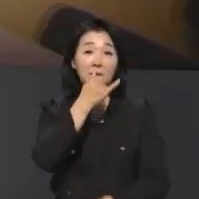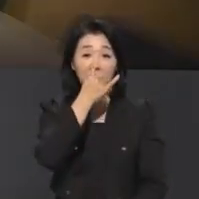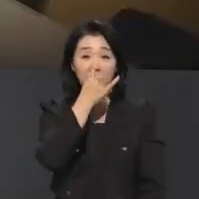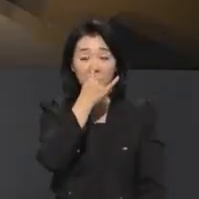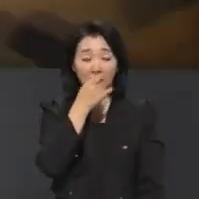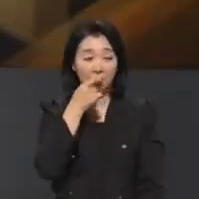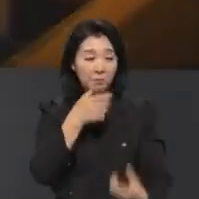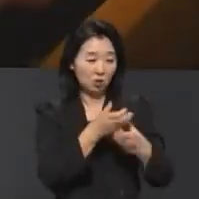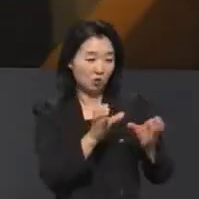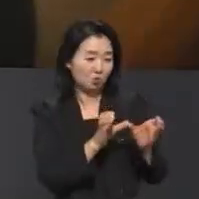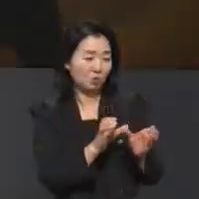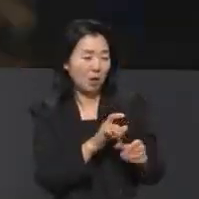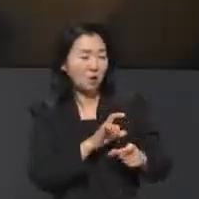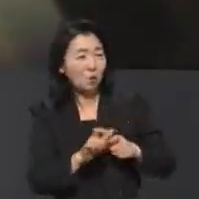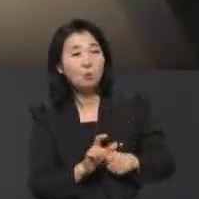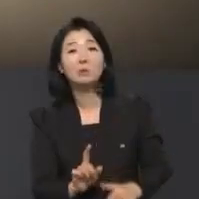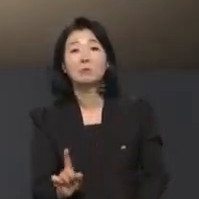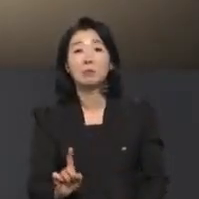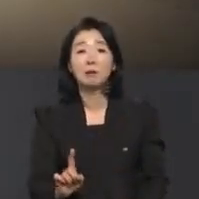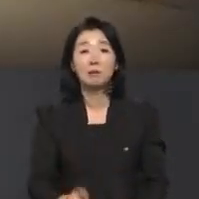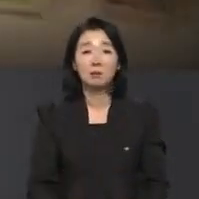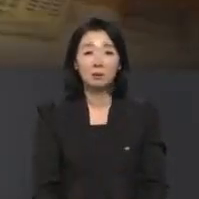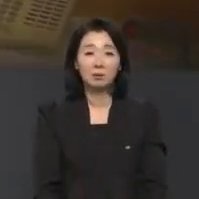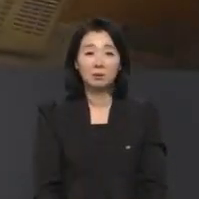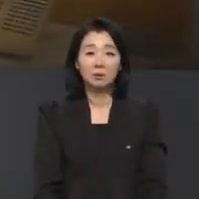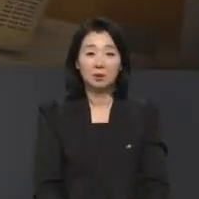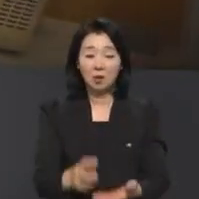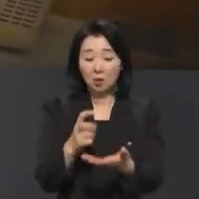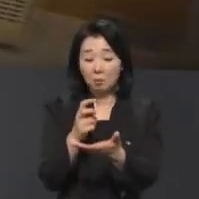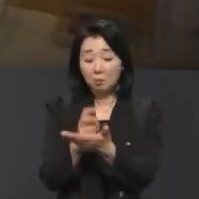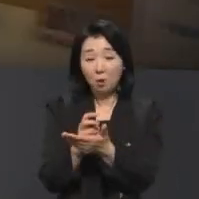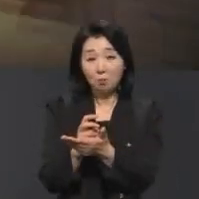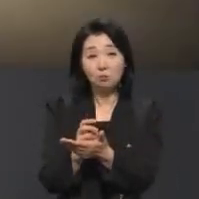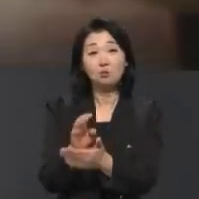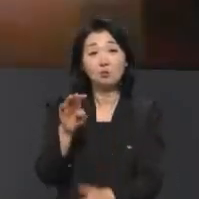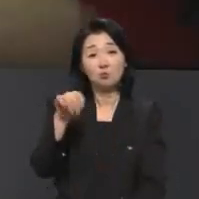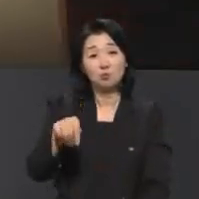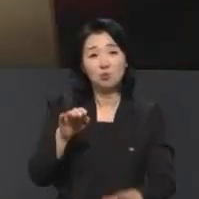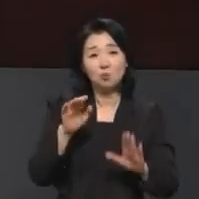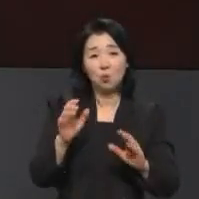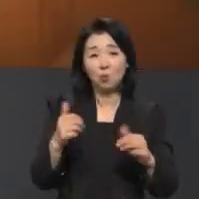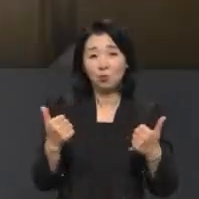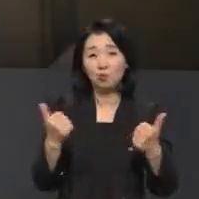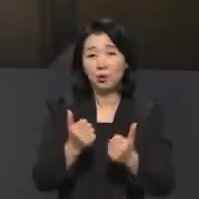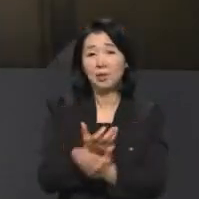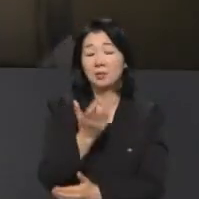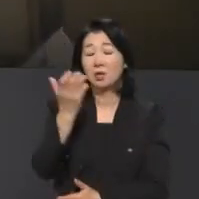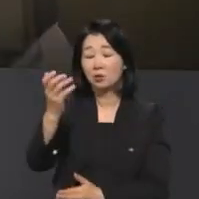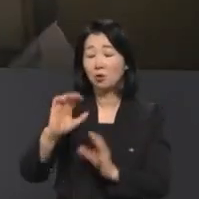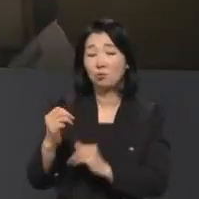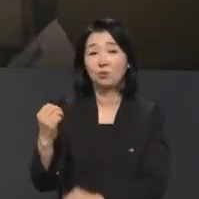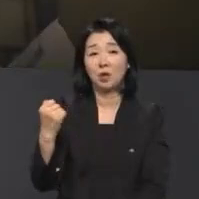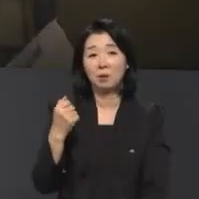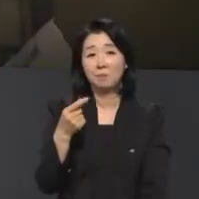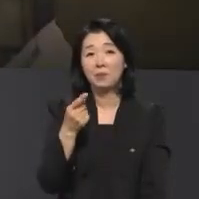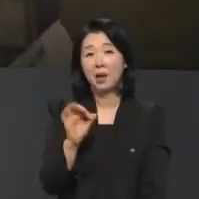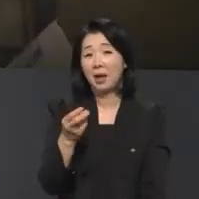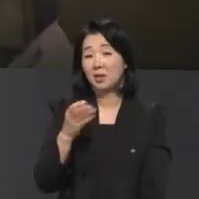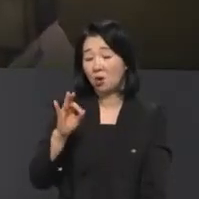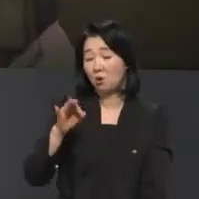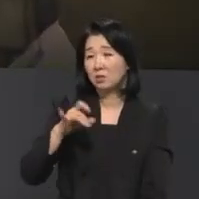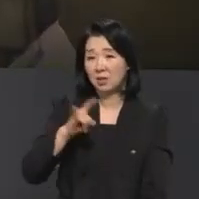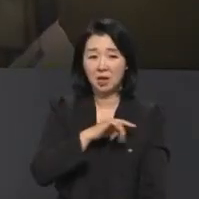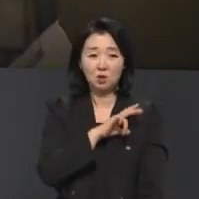가운데 민주당의 고민은 하나 더 있습니다. 바로 법무부가 오늘 국회에 제출한 국민의힘 하영재 의원에 대한